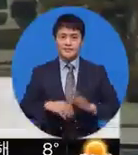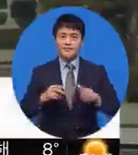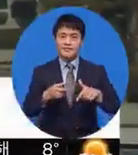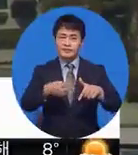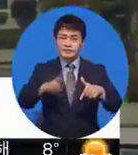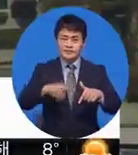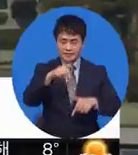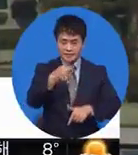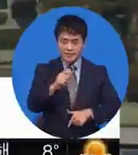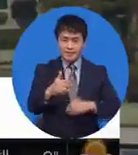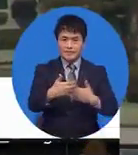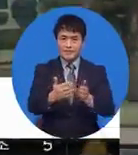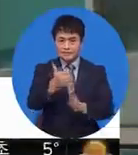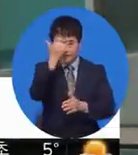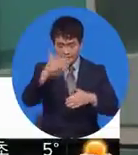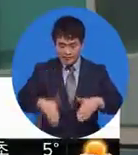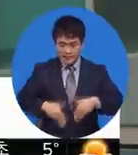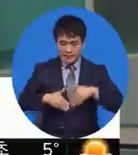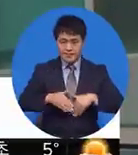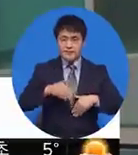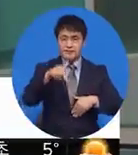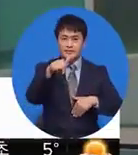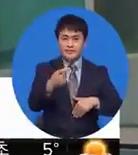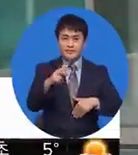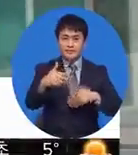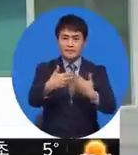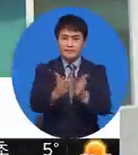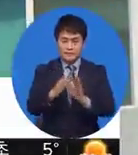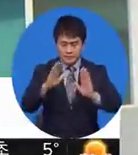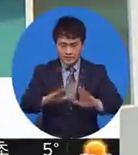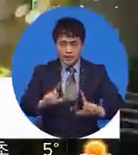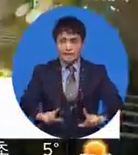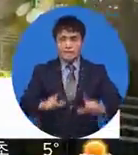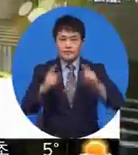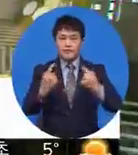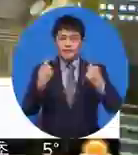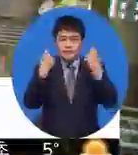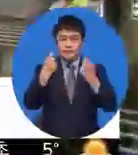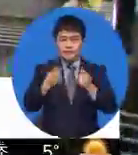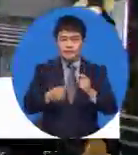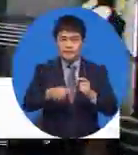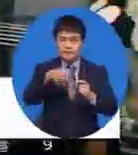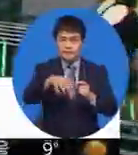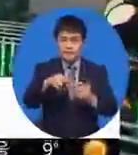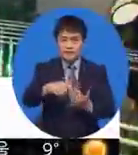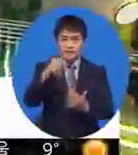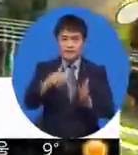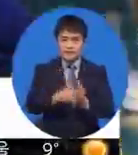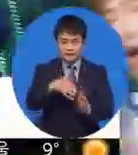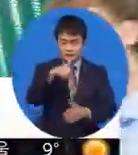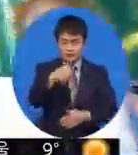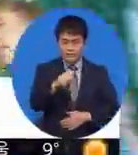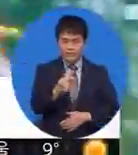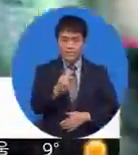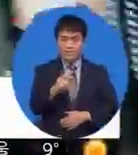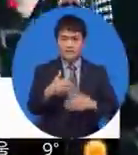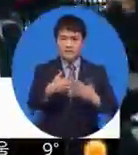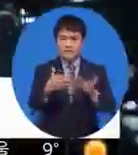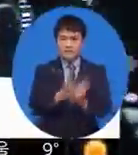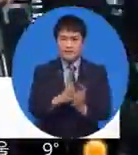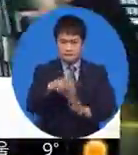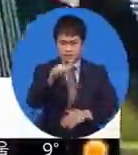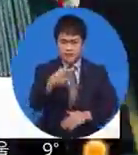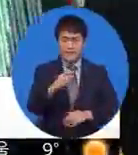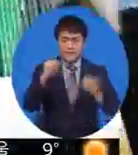인천 강화군과 충남 공주시가 올해 관광도시로 선정됐습니다. 강화군은 오늘 오후 6시 강화 고인돌